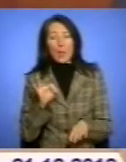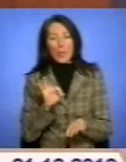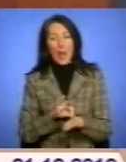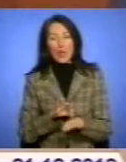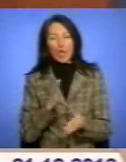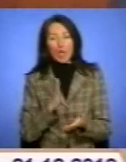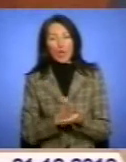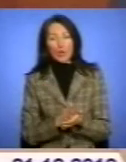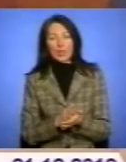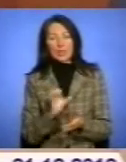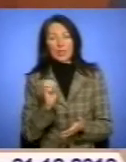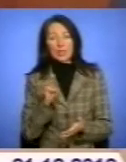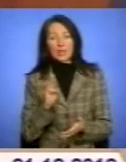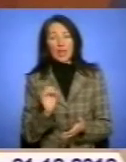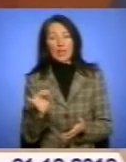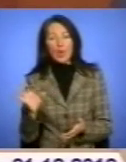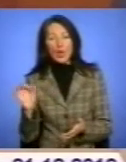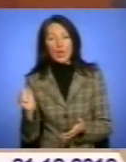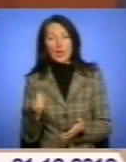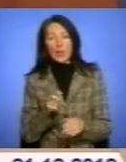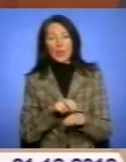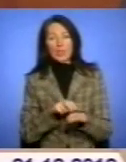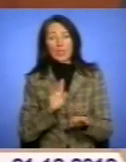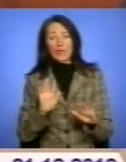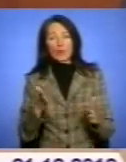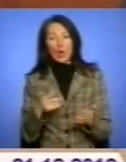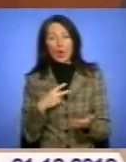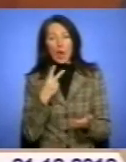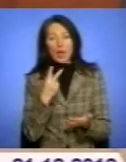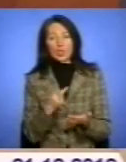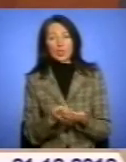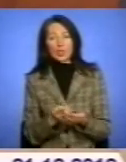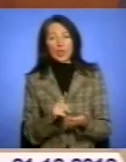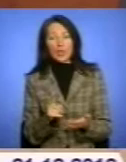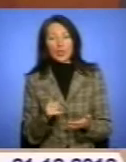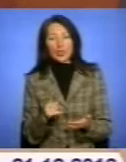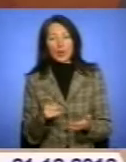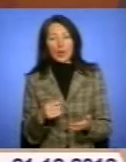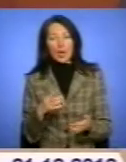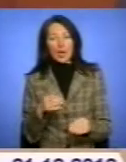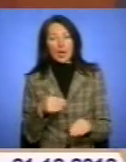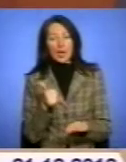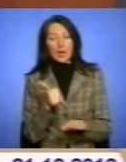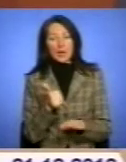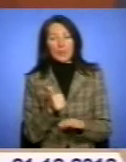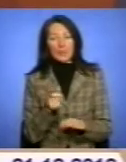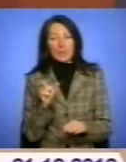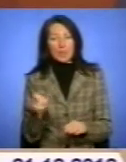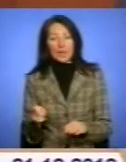стационарном лечении? И вдруг обнаруживаем, что наш больной, человек, поступивший в